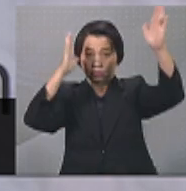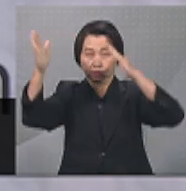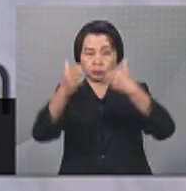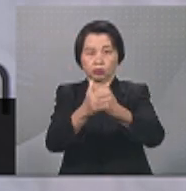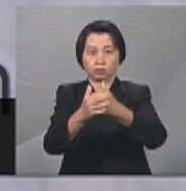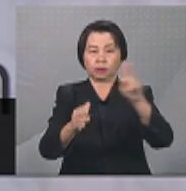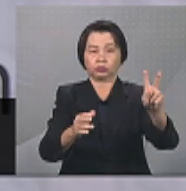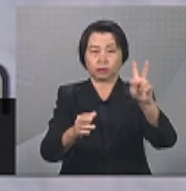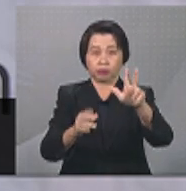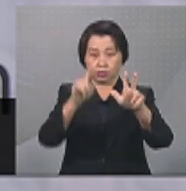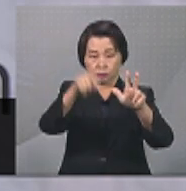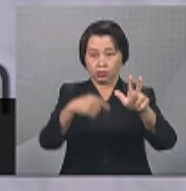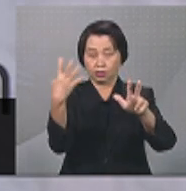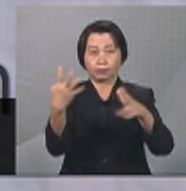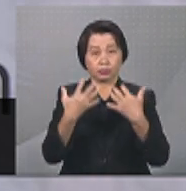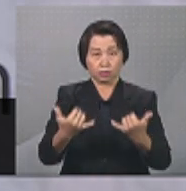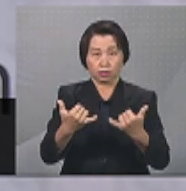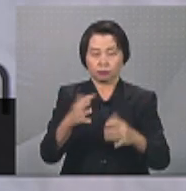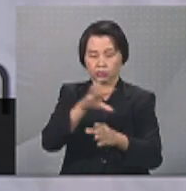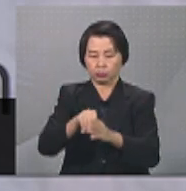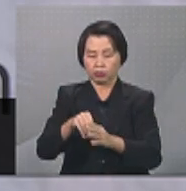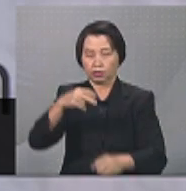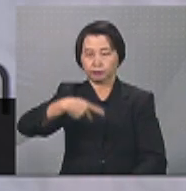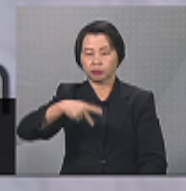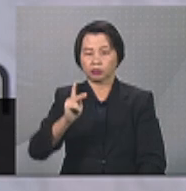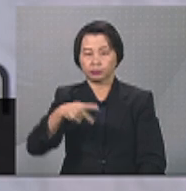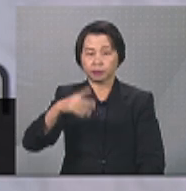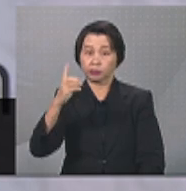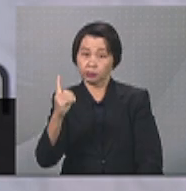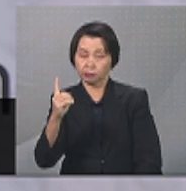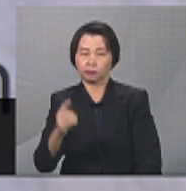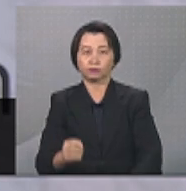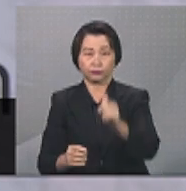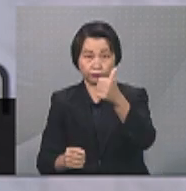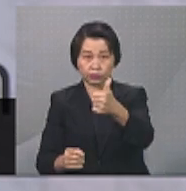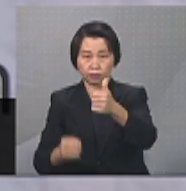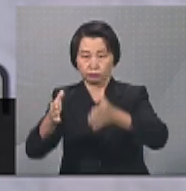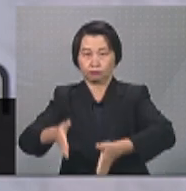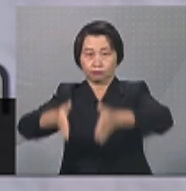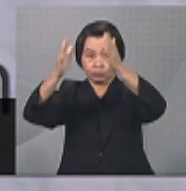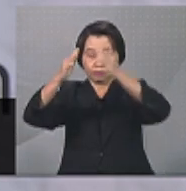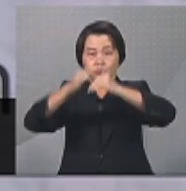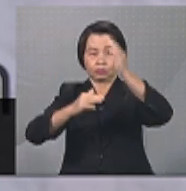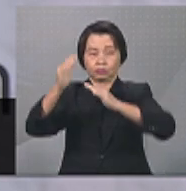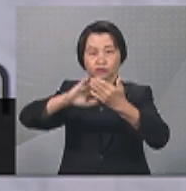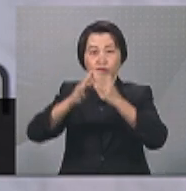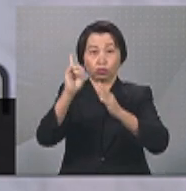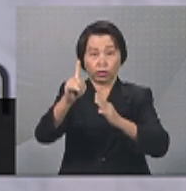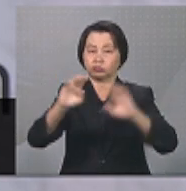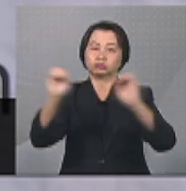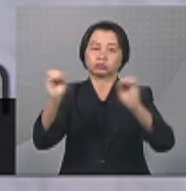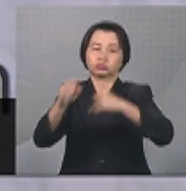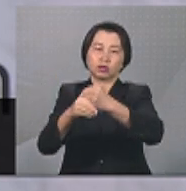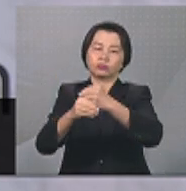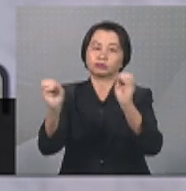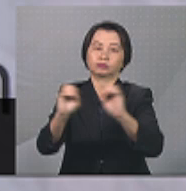23 April melibatkan PKPD. Yang pertama, Menara Plaza City One tiada pertambahan kes,